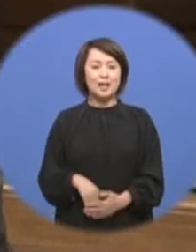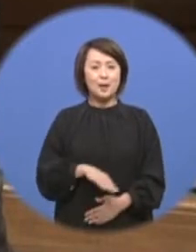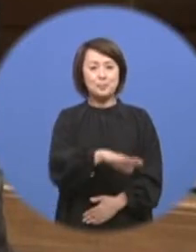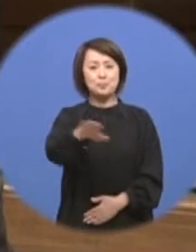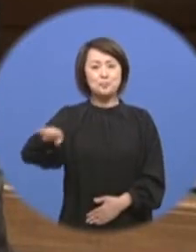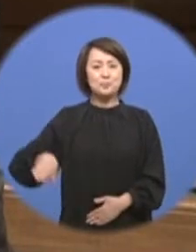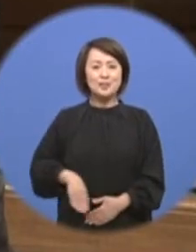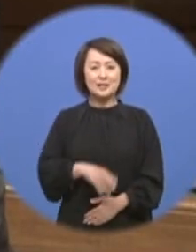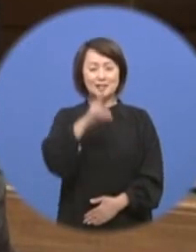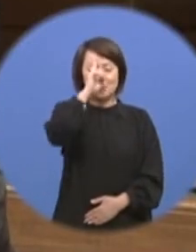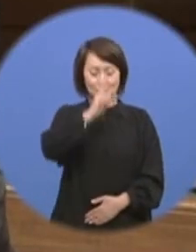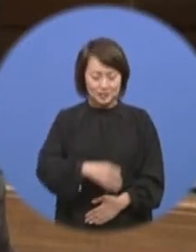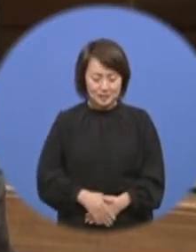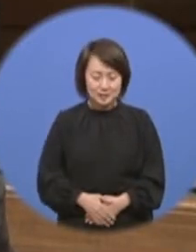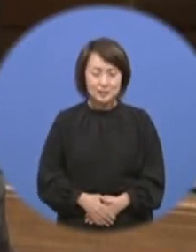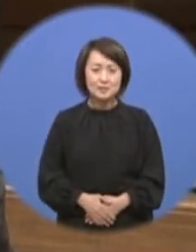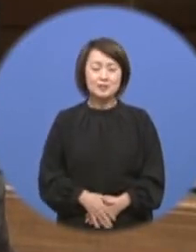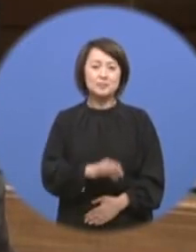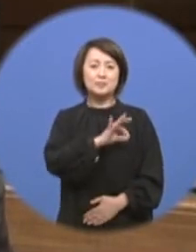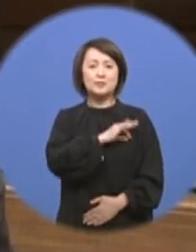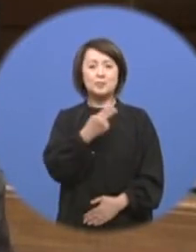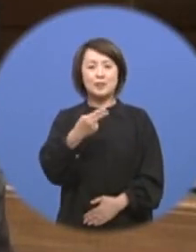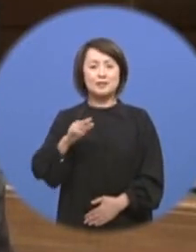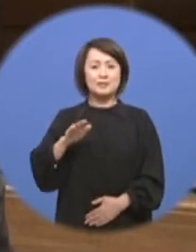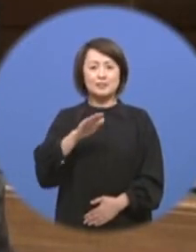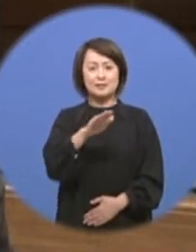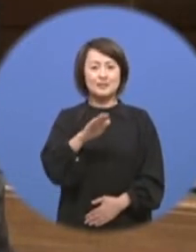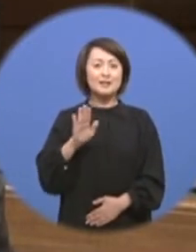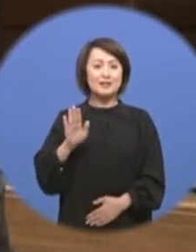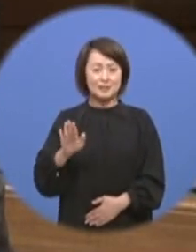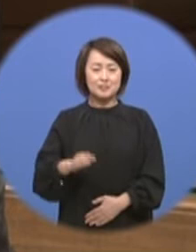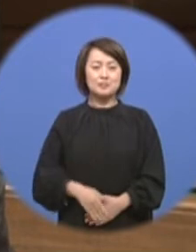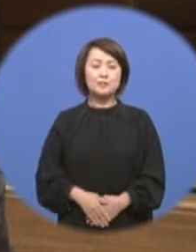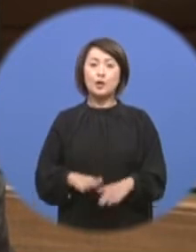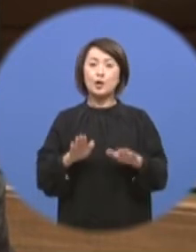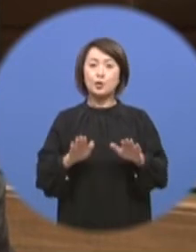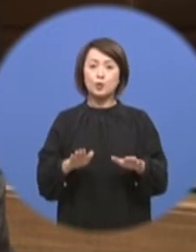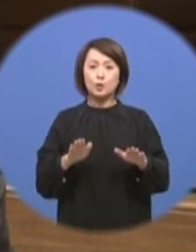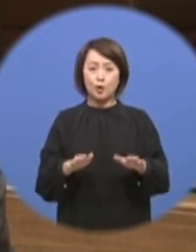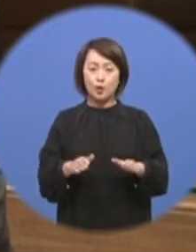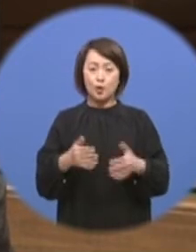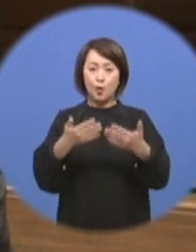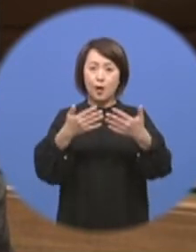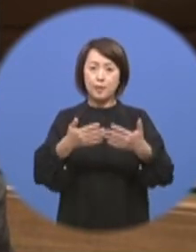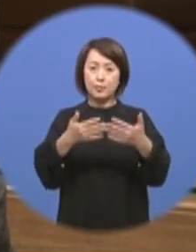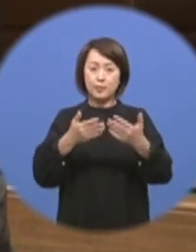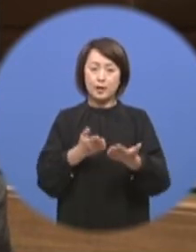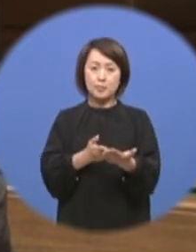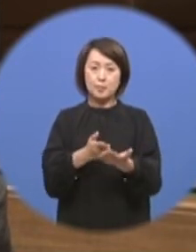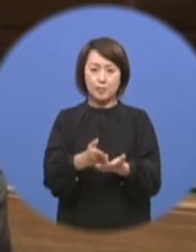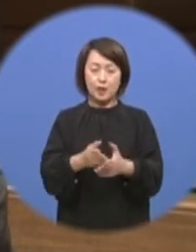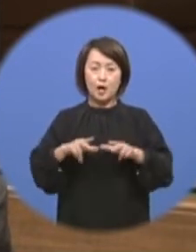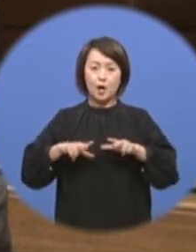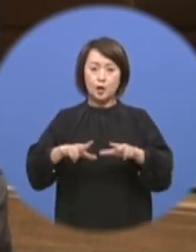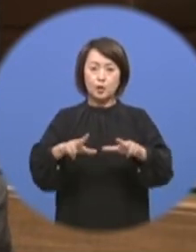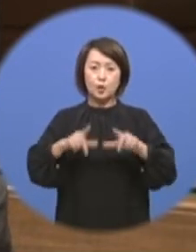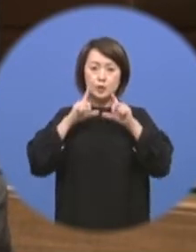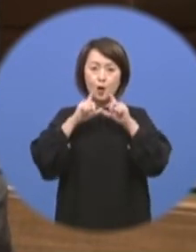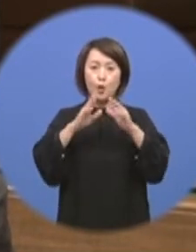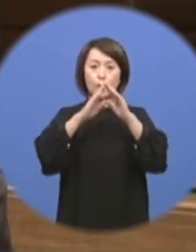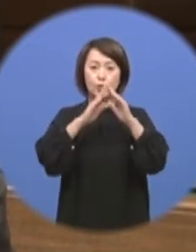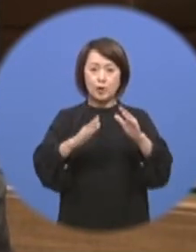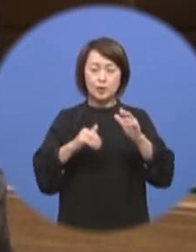みなさんこんにちは御坂でございます今日はtv版行政法国会の6回目